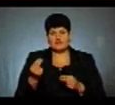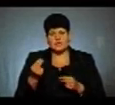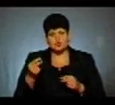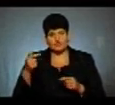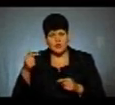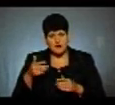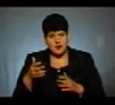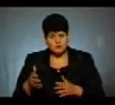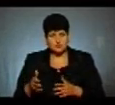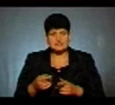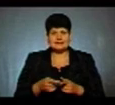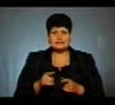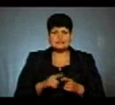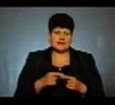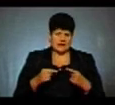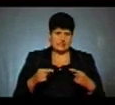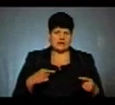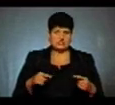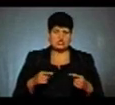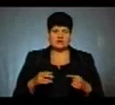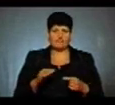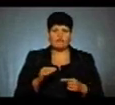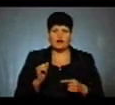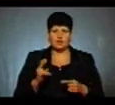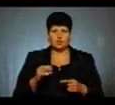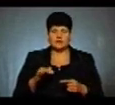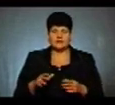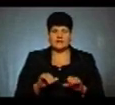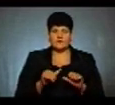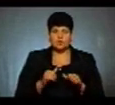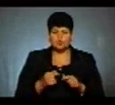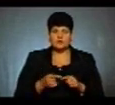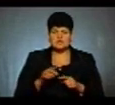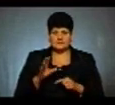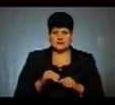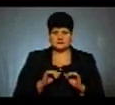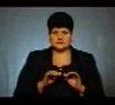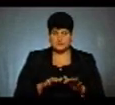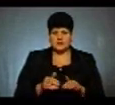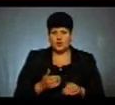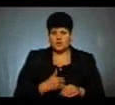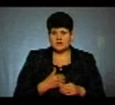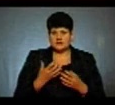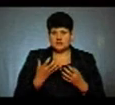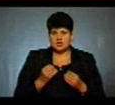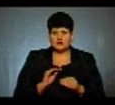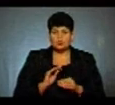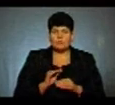грамотності, це і інші факультативи, які десь формують ці всі речі. І я хотіла ще